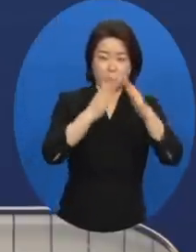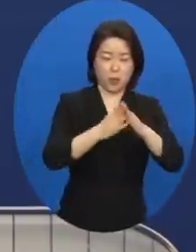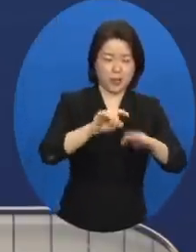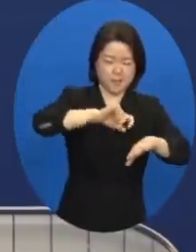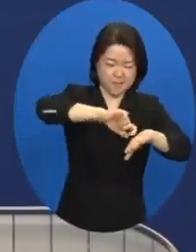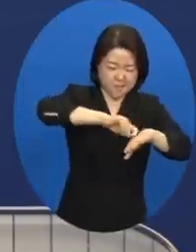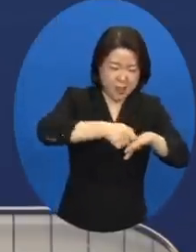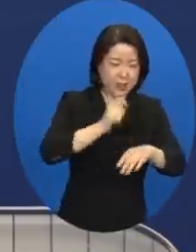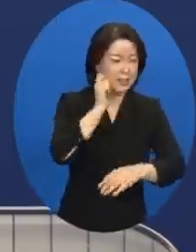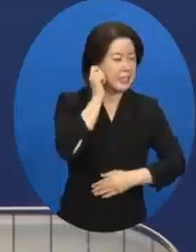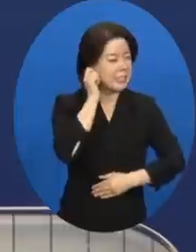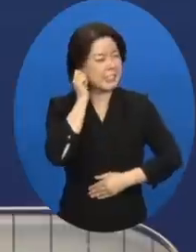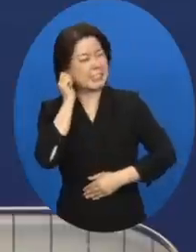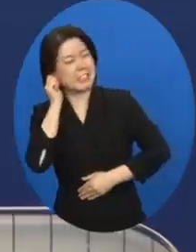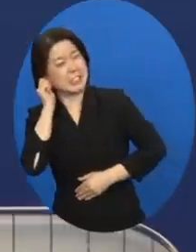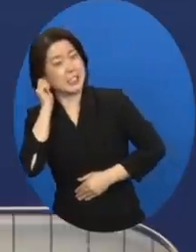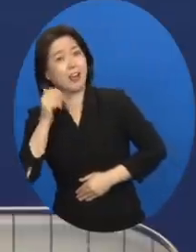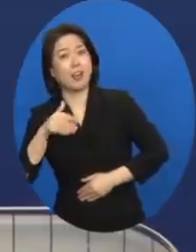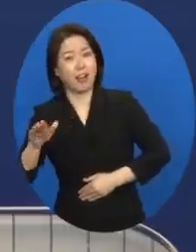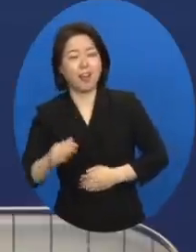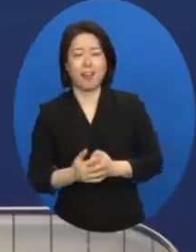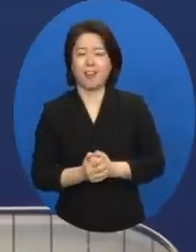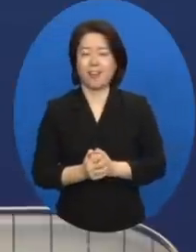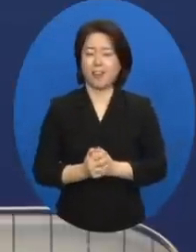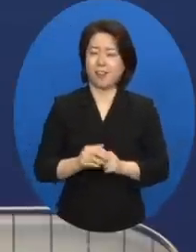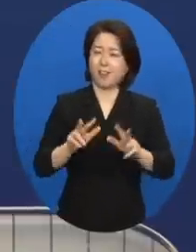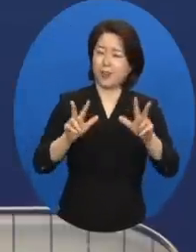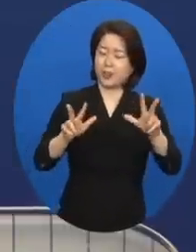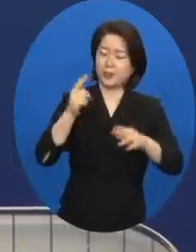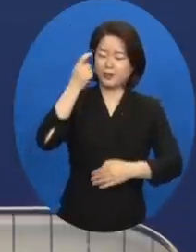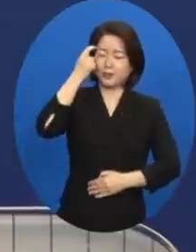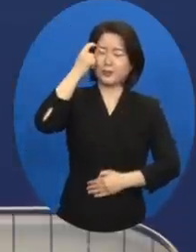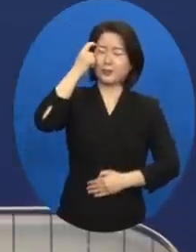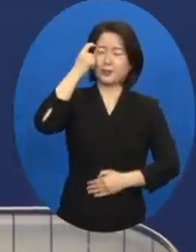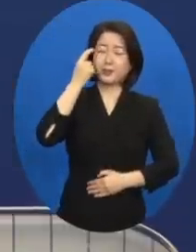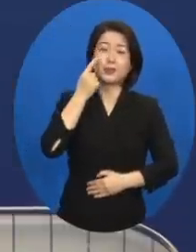끌려갔어요. 지금 생각해보면